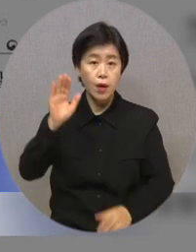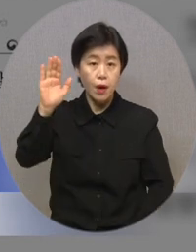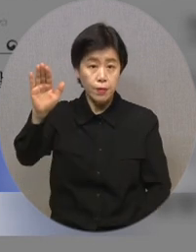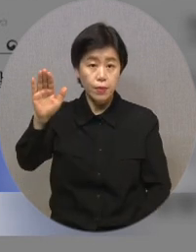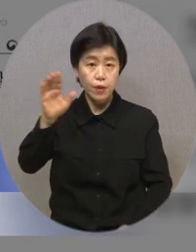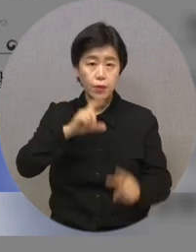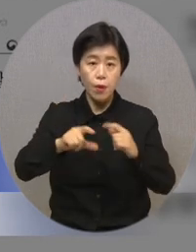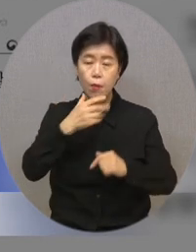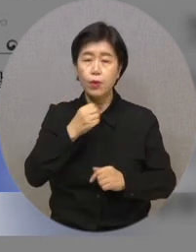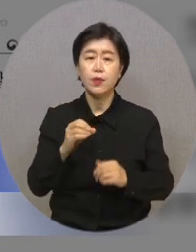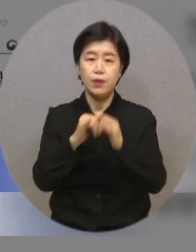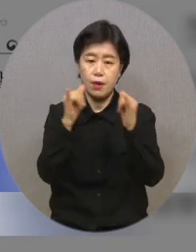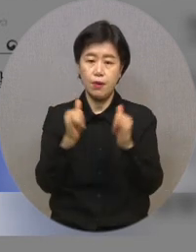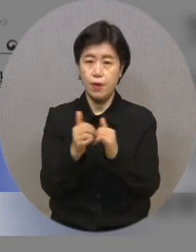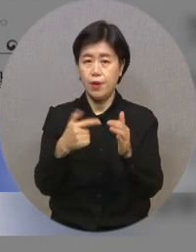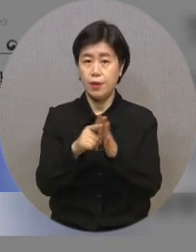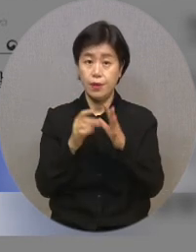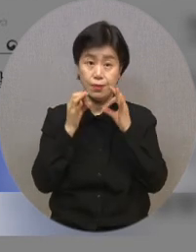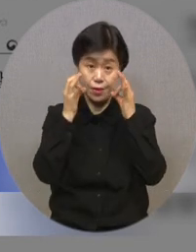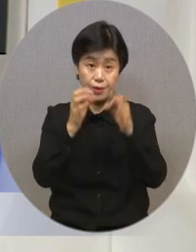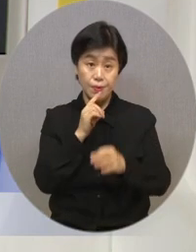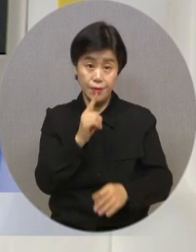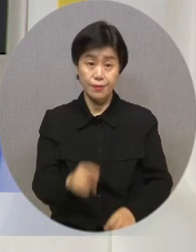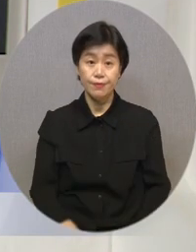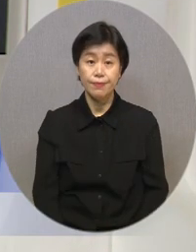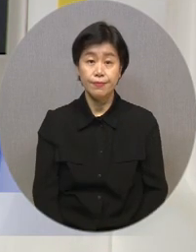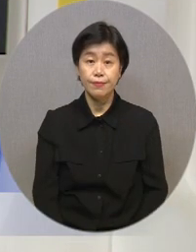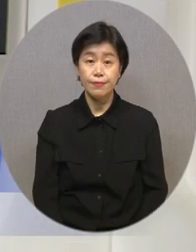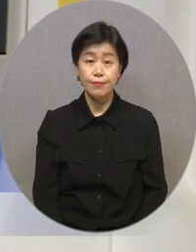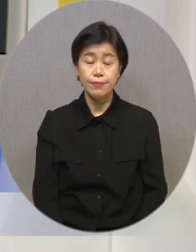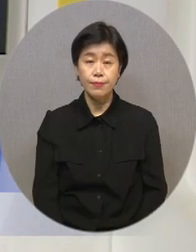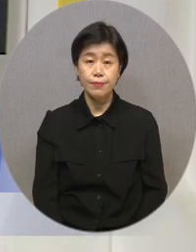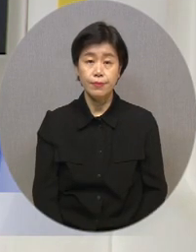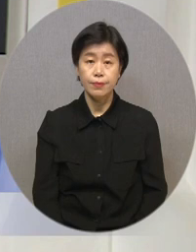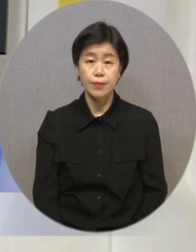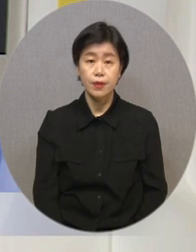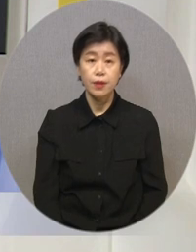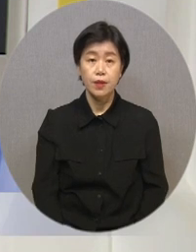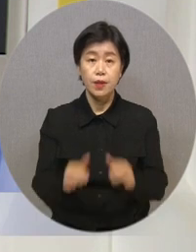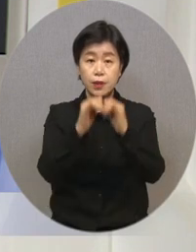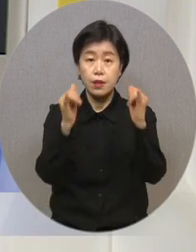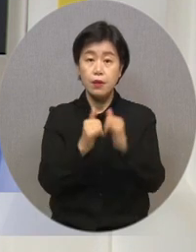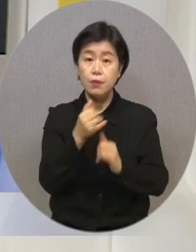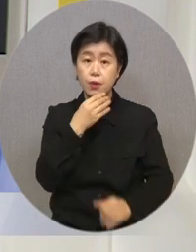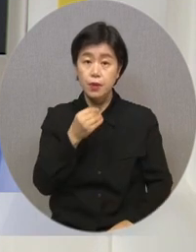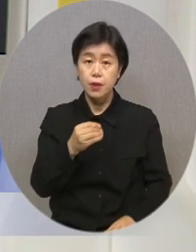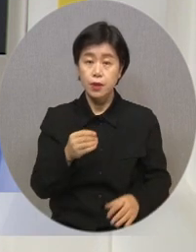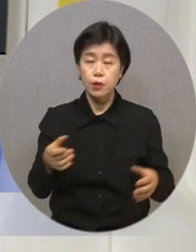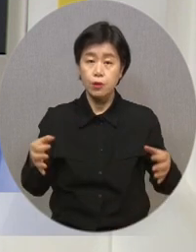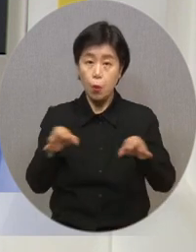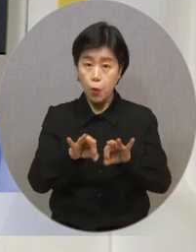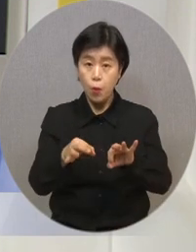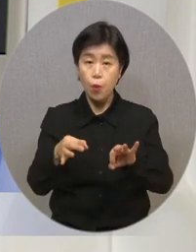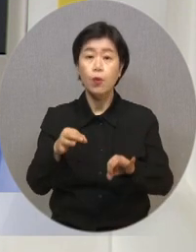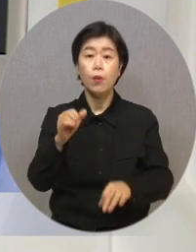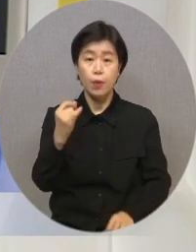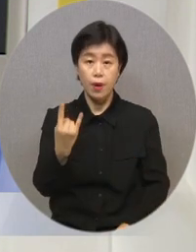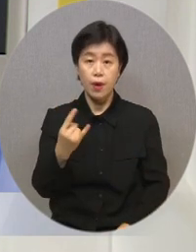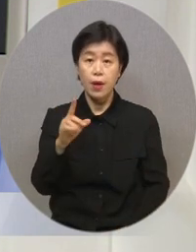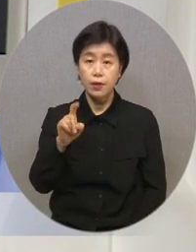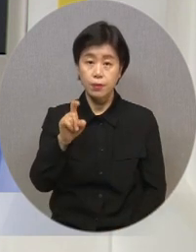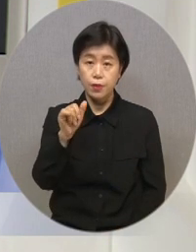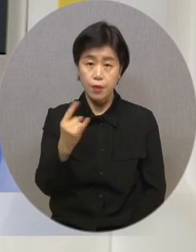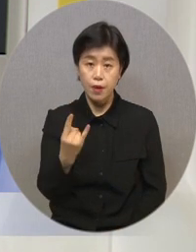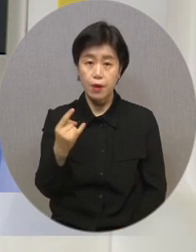힘쓰겠다고 말했습니다 면에서는 사회복지 공동모금회가 제 11회 전국 초중고